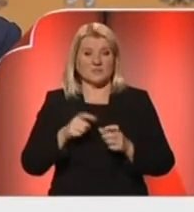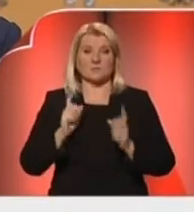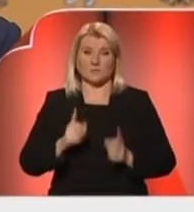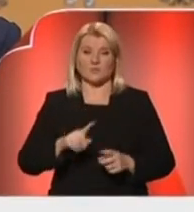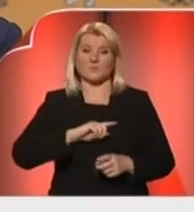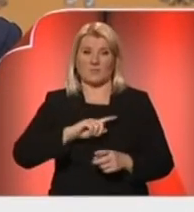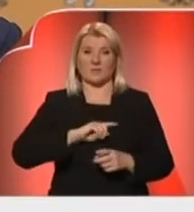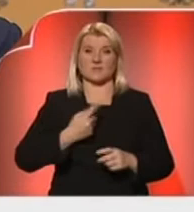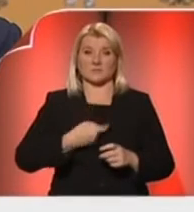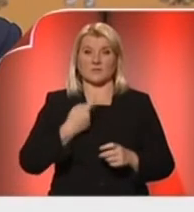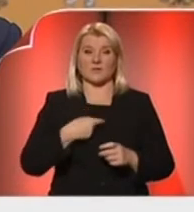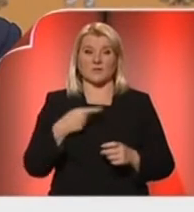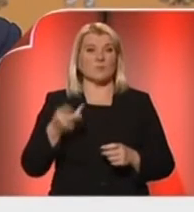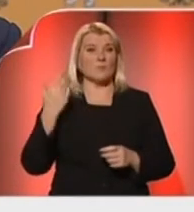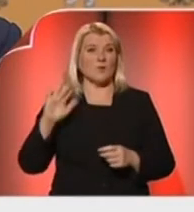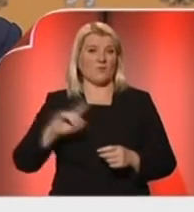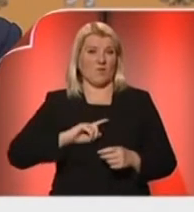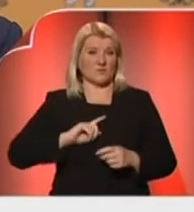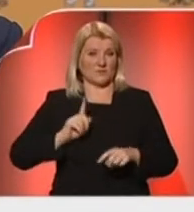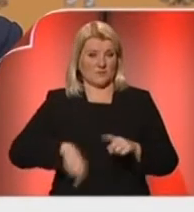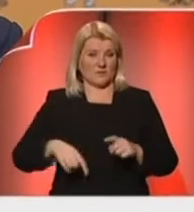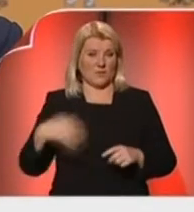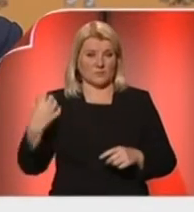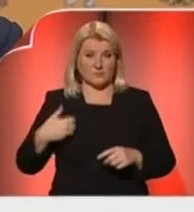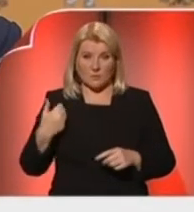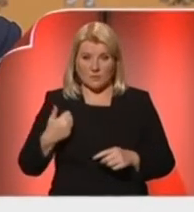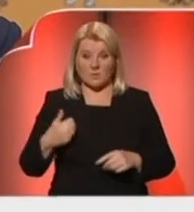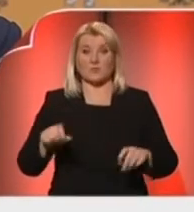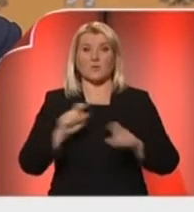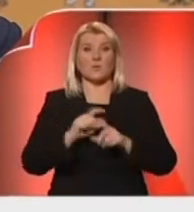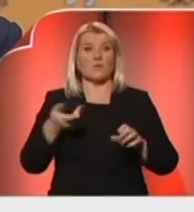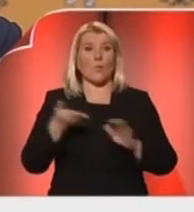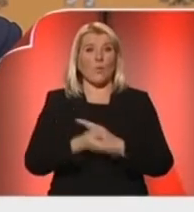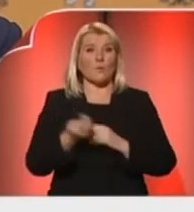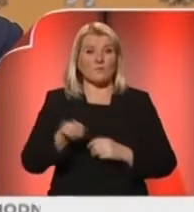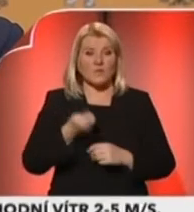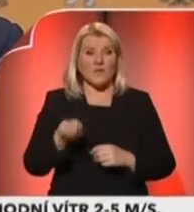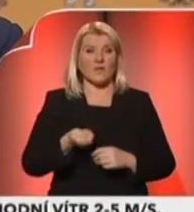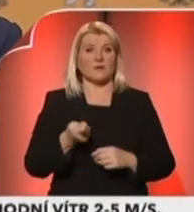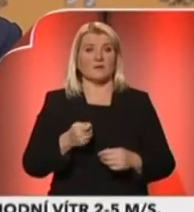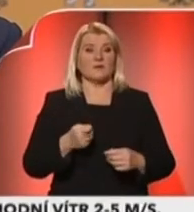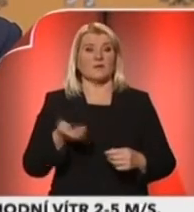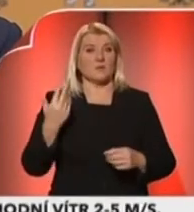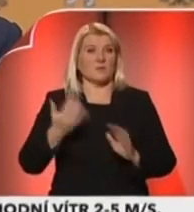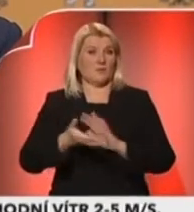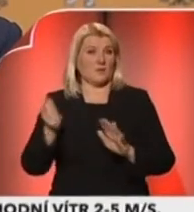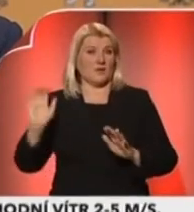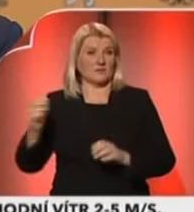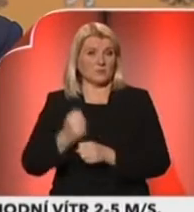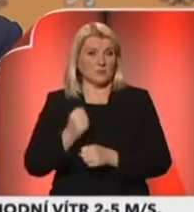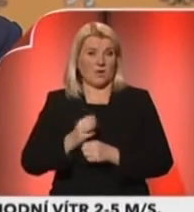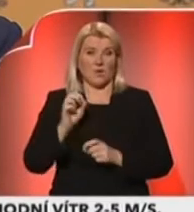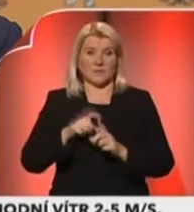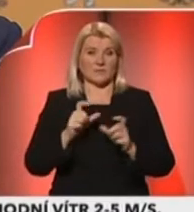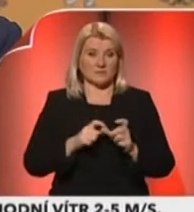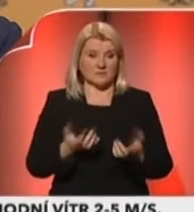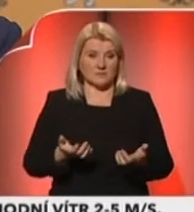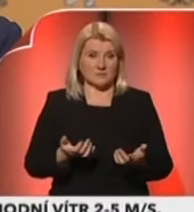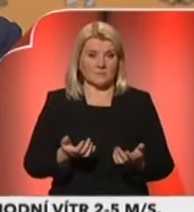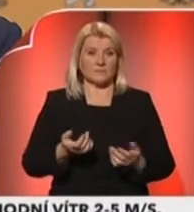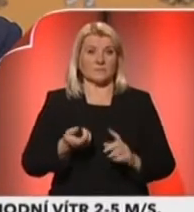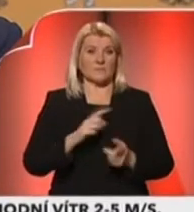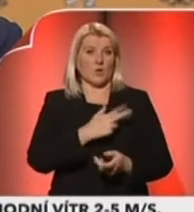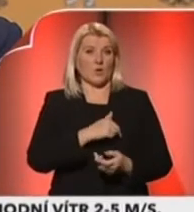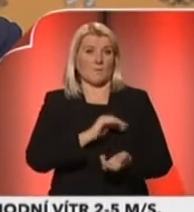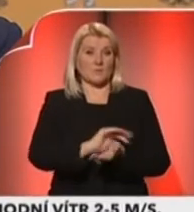do svědomí, jak dříve hospodařila, protože úvěry pro nemocnice brala Občanská demokratická strana a největší